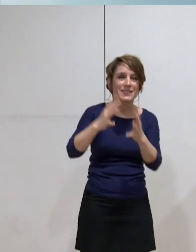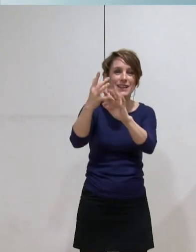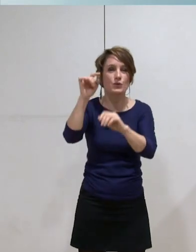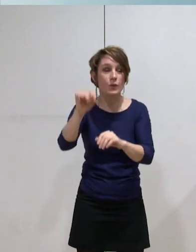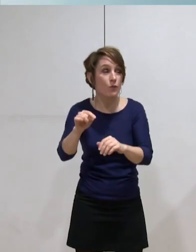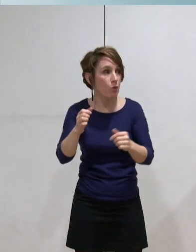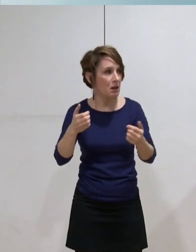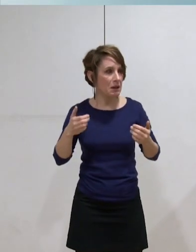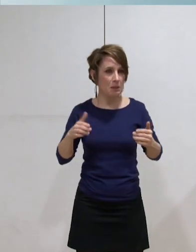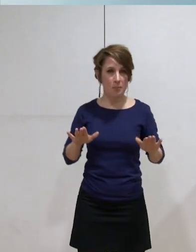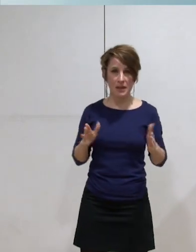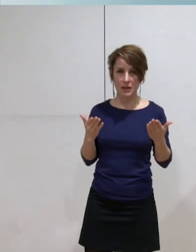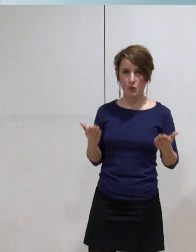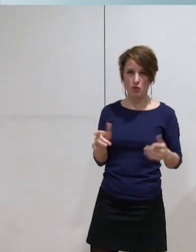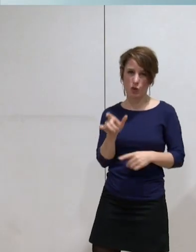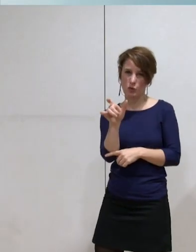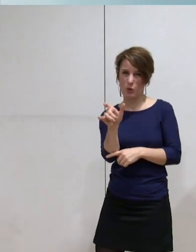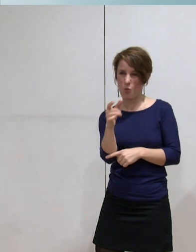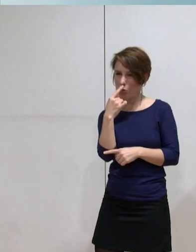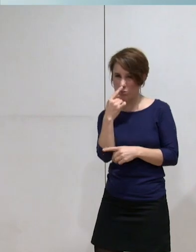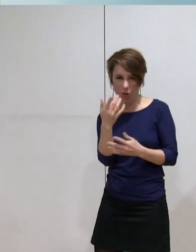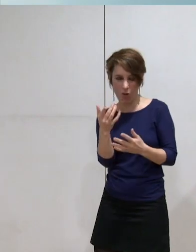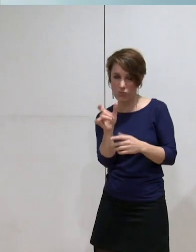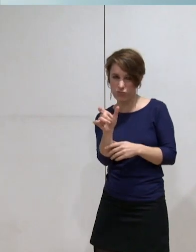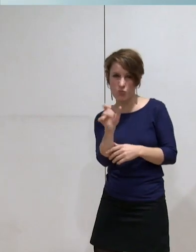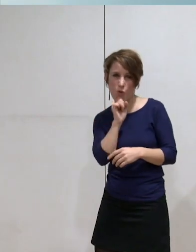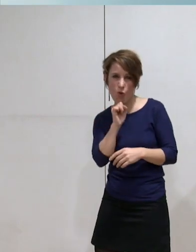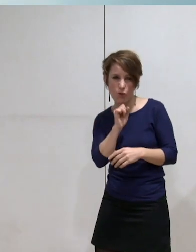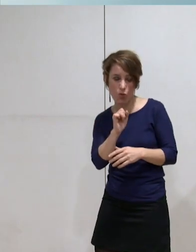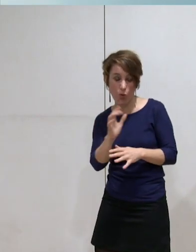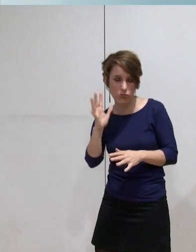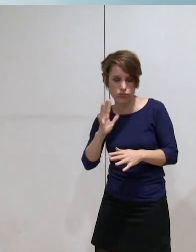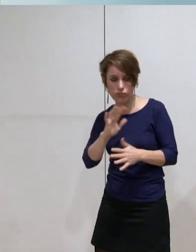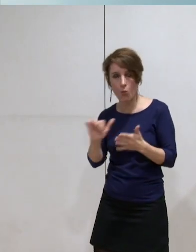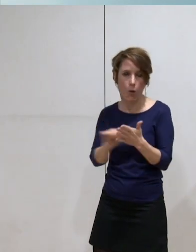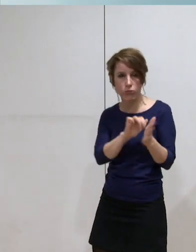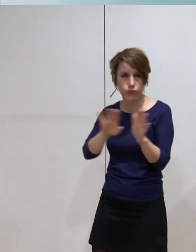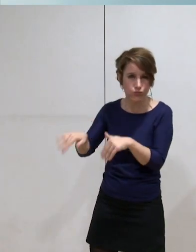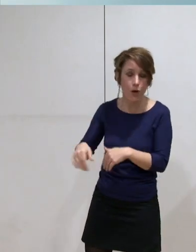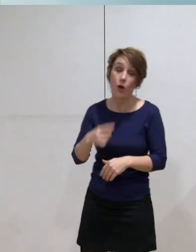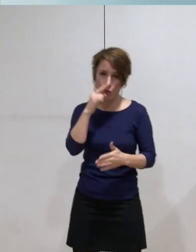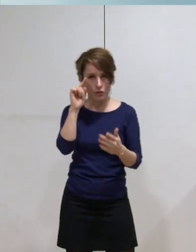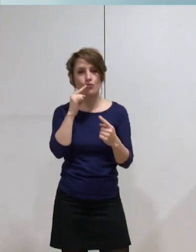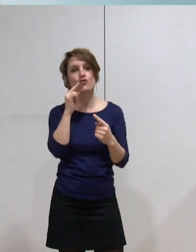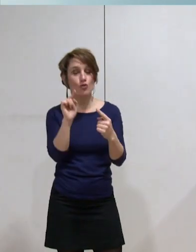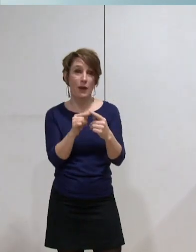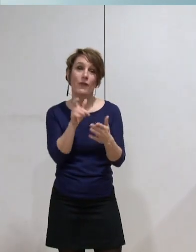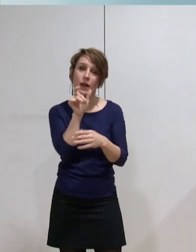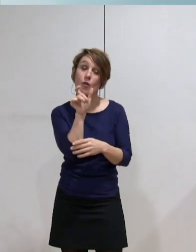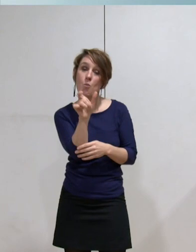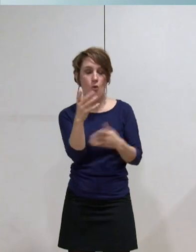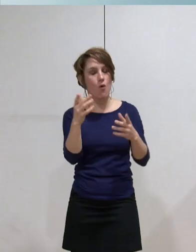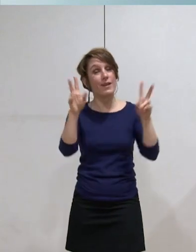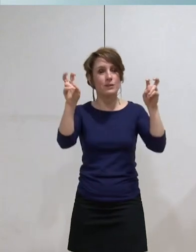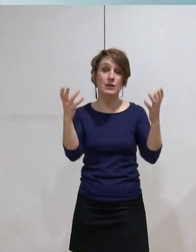mot soit un peu daté donc je m'en émancipe moi aussi et vais vers cette notion d'accès au